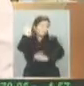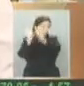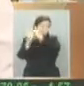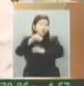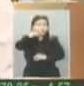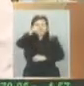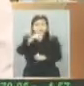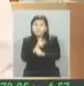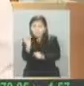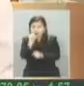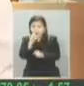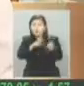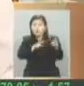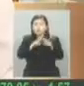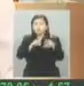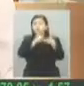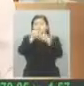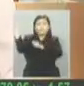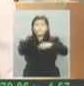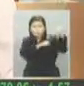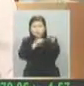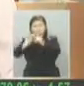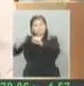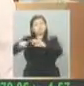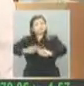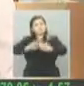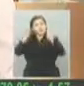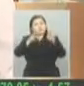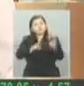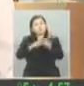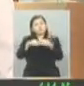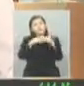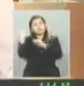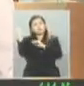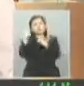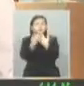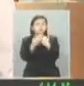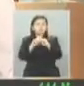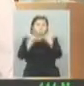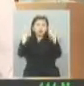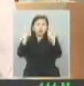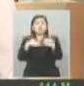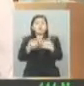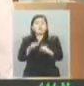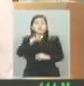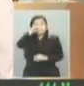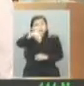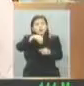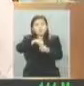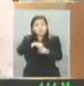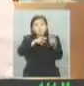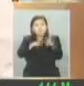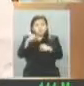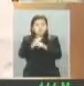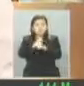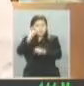ว์ที่ช่วยกู้บ้านสร้างเมืองแต่ว่าปัจจุบันนี้ถูกนำไปใช้งานหลากหลายแล้วก็มีช้างจำนวนไม่น้อยนะครับที่ไม่อยู่ในสภาพที่พร้อมใช้งาน